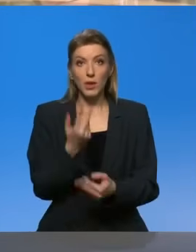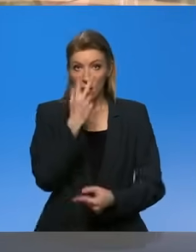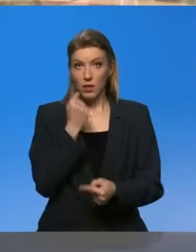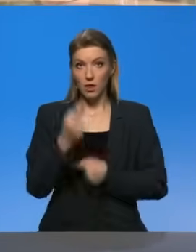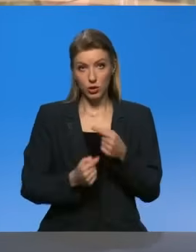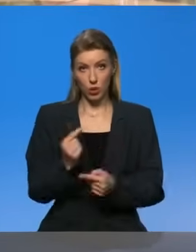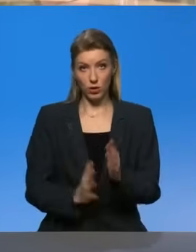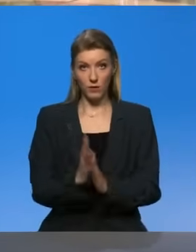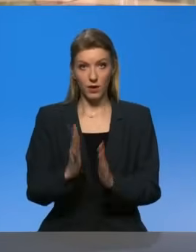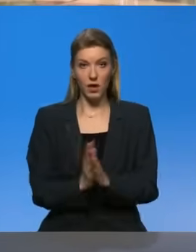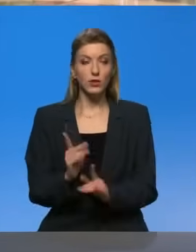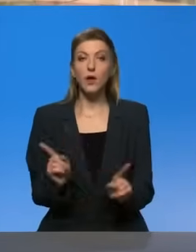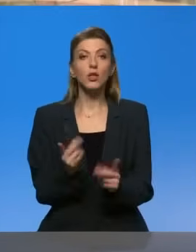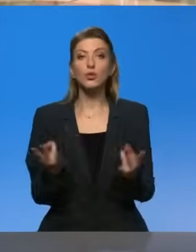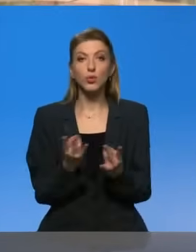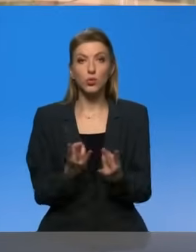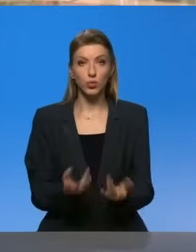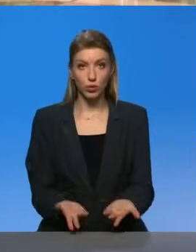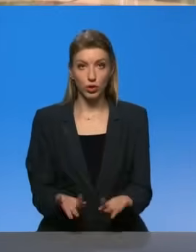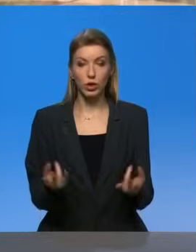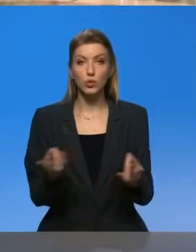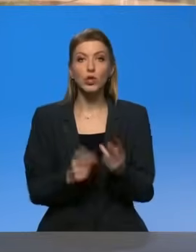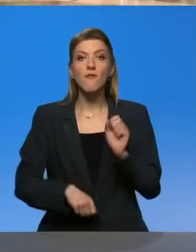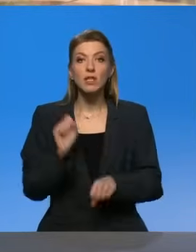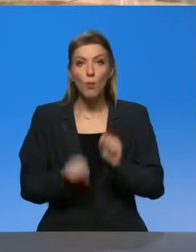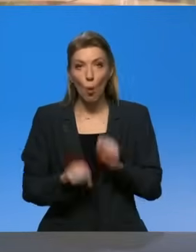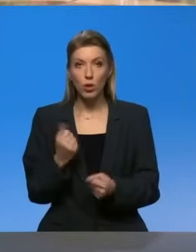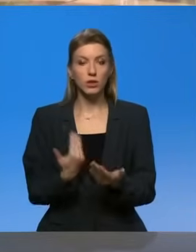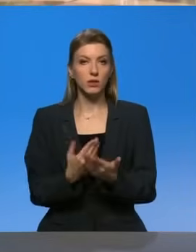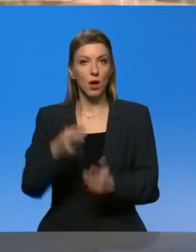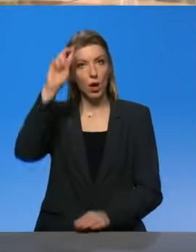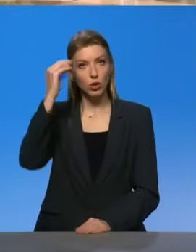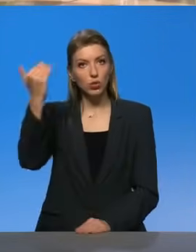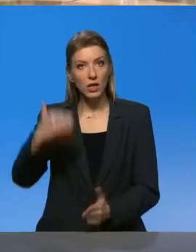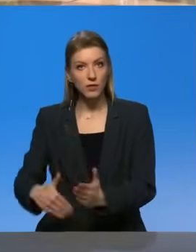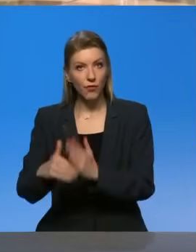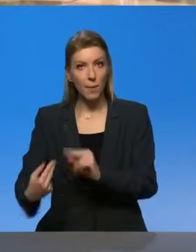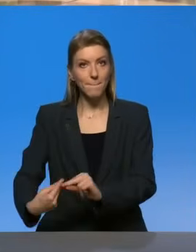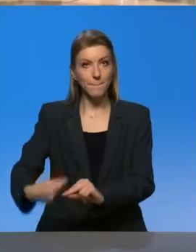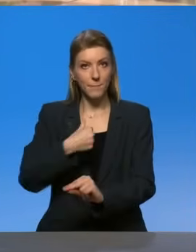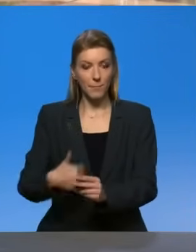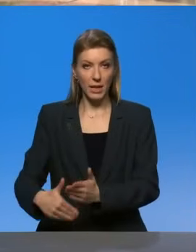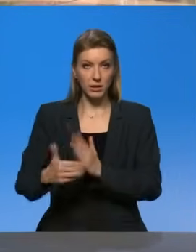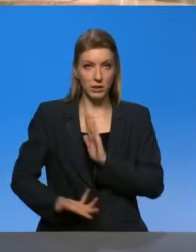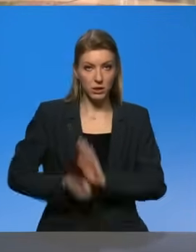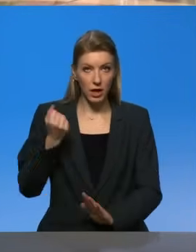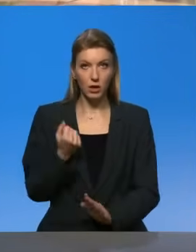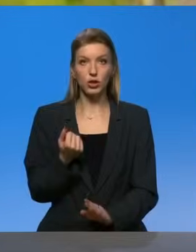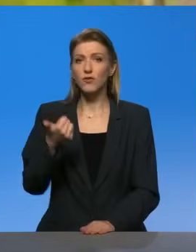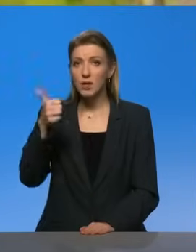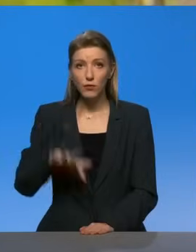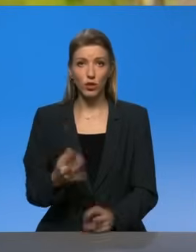Для этого надо всего лишь вот эти инструменты государственной поддержки отрасли, в том числе и в первую очередь страхование, их